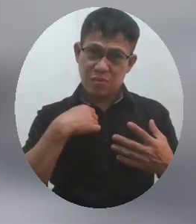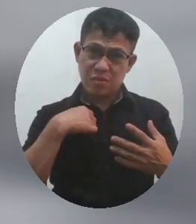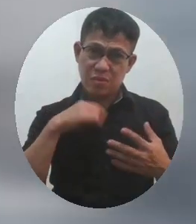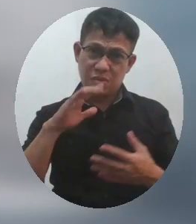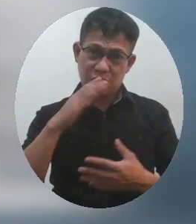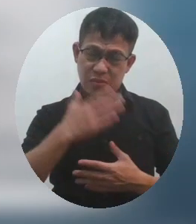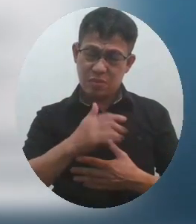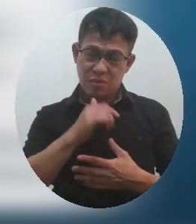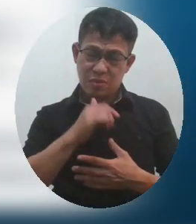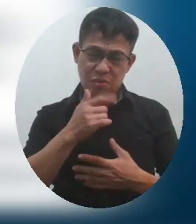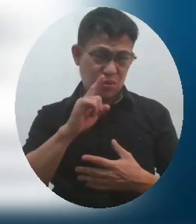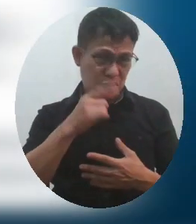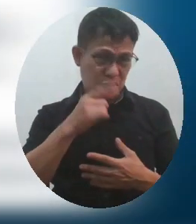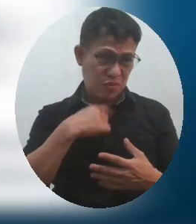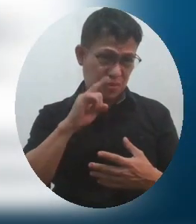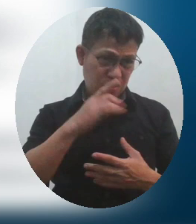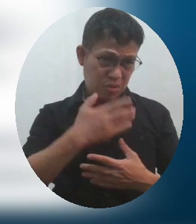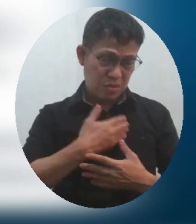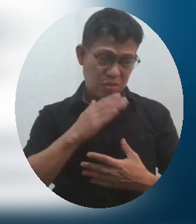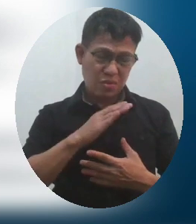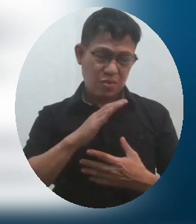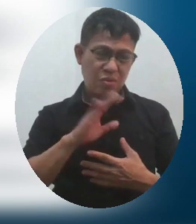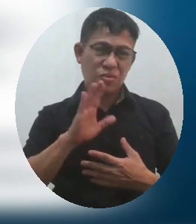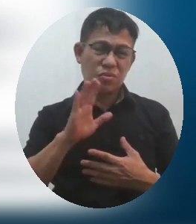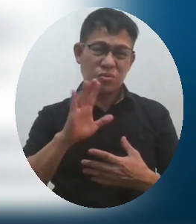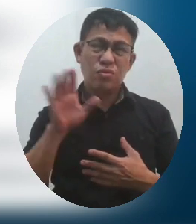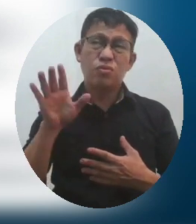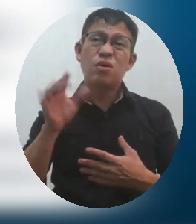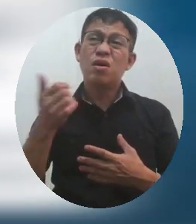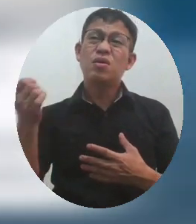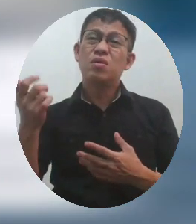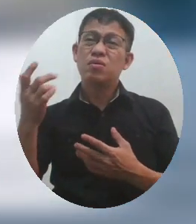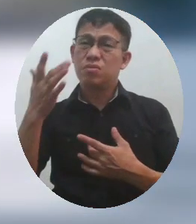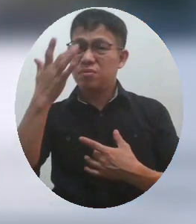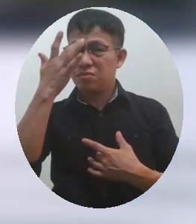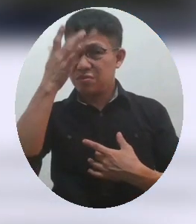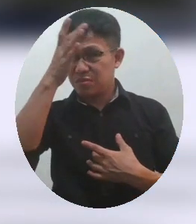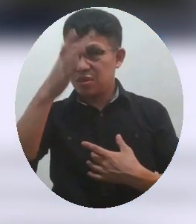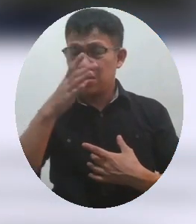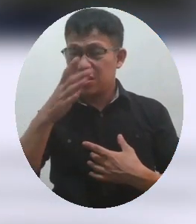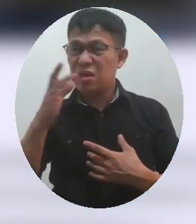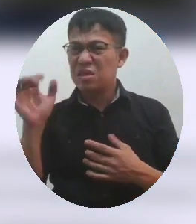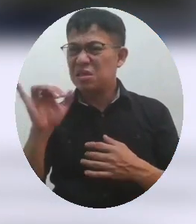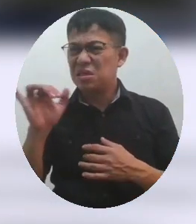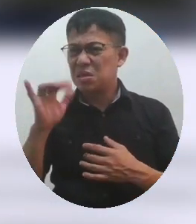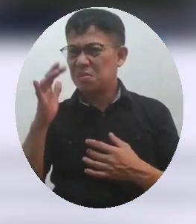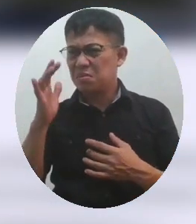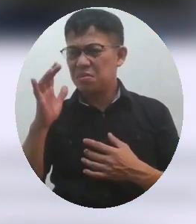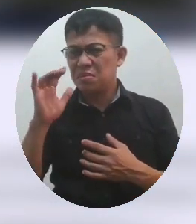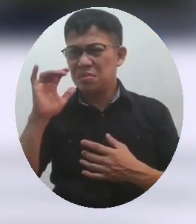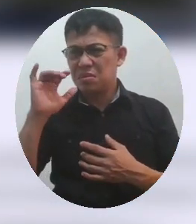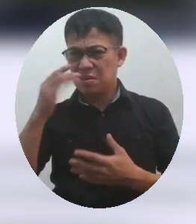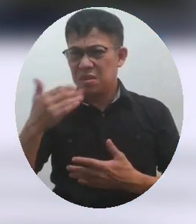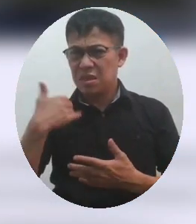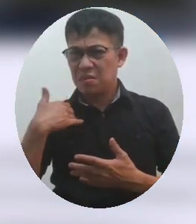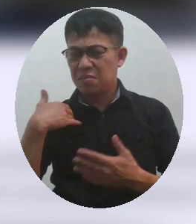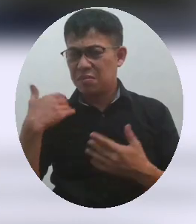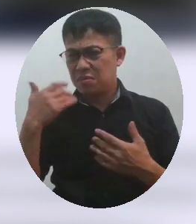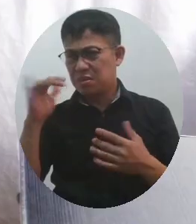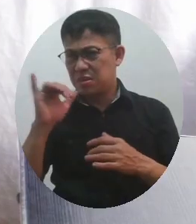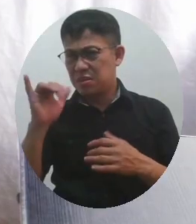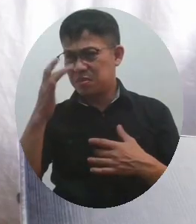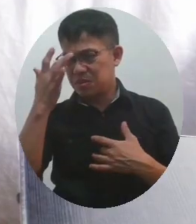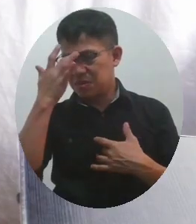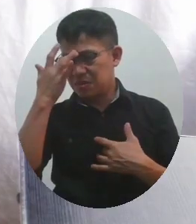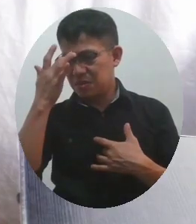yung ganyan. Hindi lang para sa anak kasi sa iba rin, naawa rin ako sa iba, ibang magulang mas mahina, hindi sila lumalaban, kaya